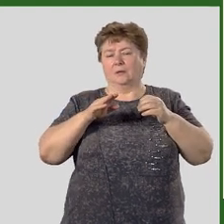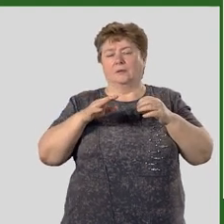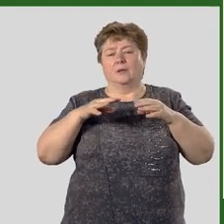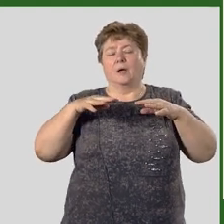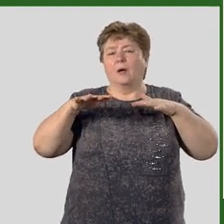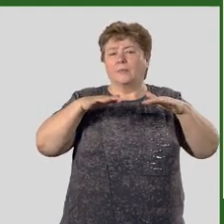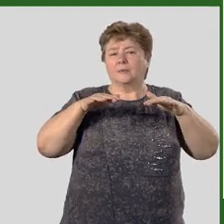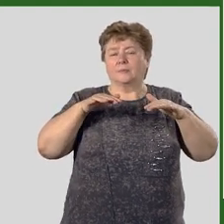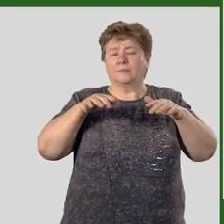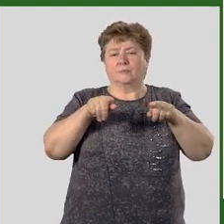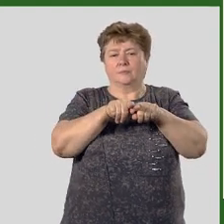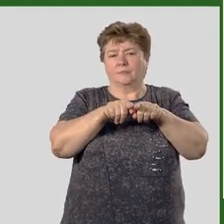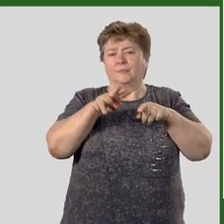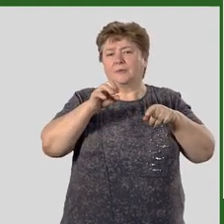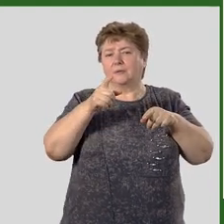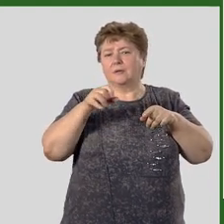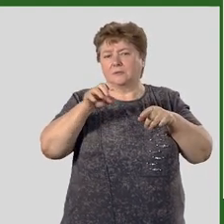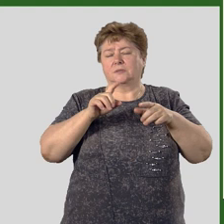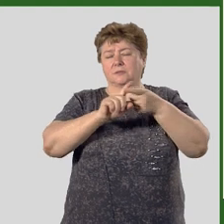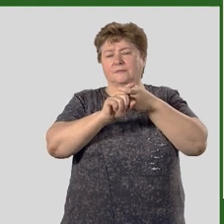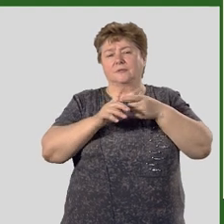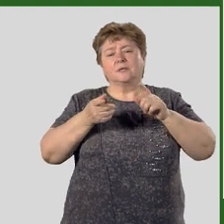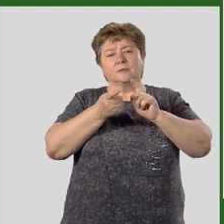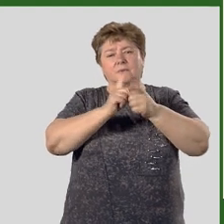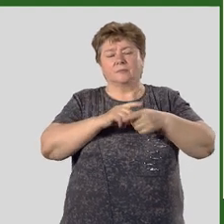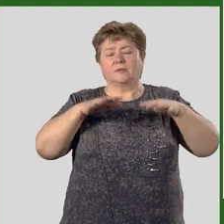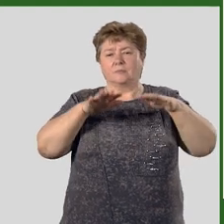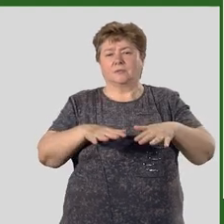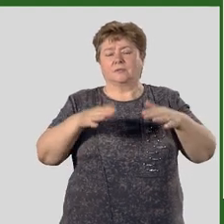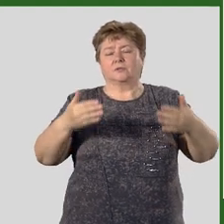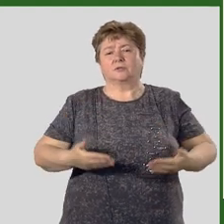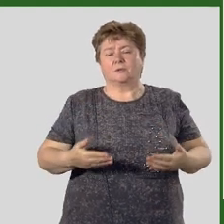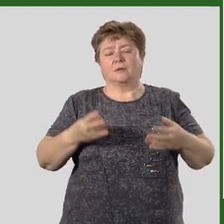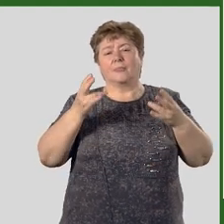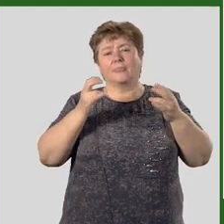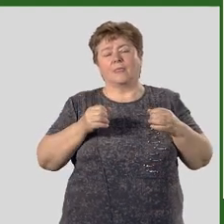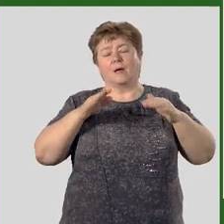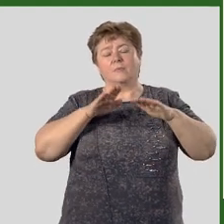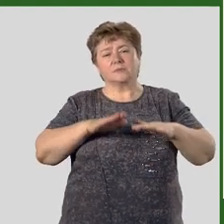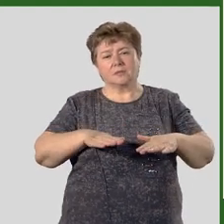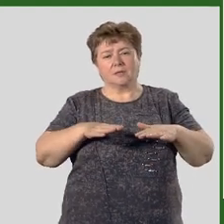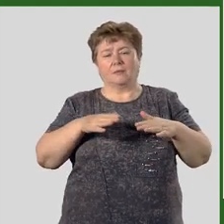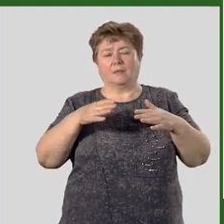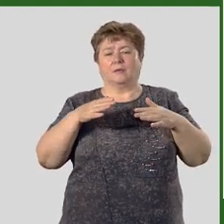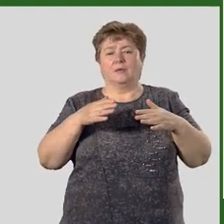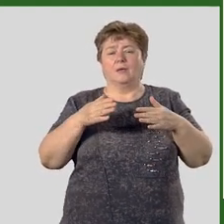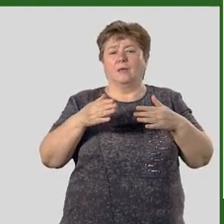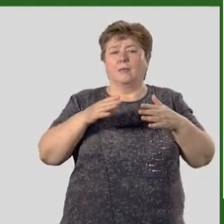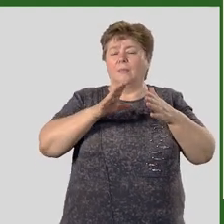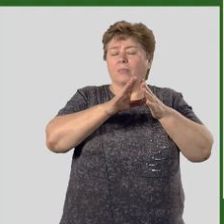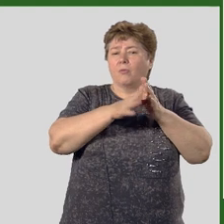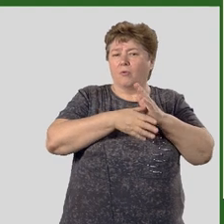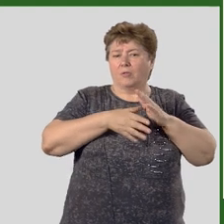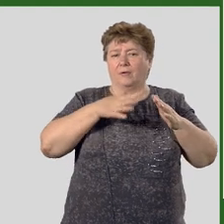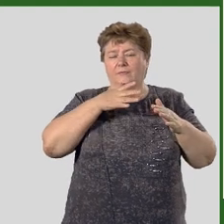Миграция – это перемещение людей, связанное с переменой места жительства на постоянной основе, на